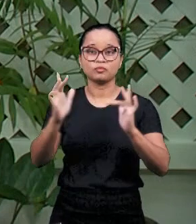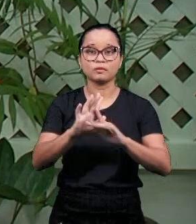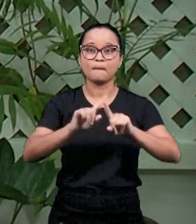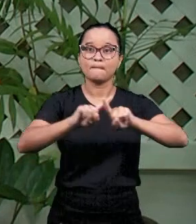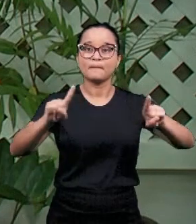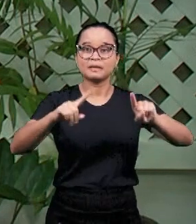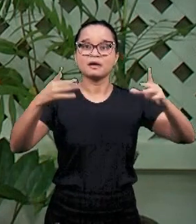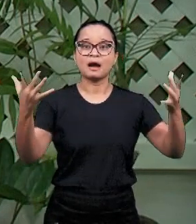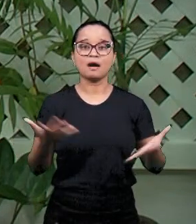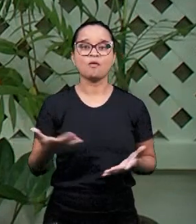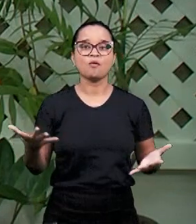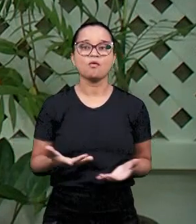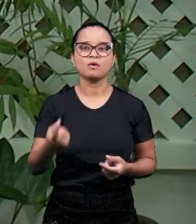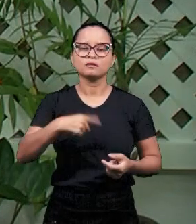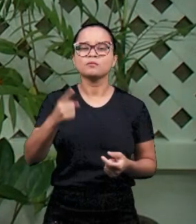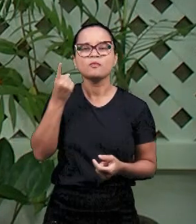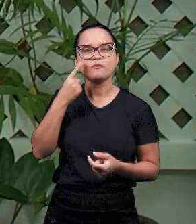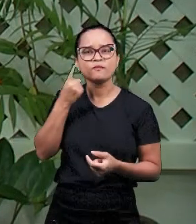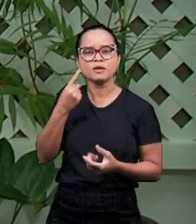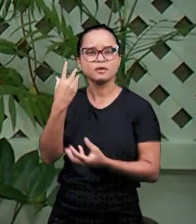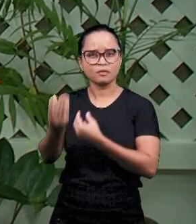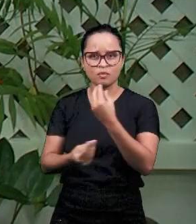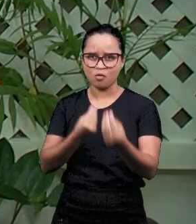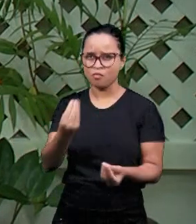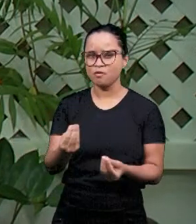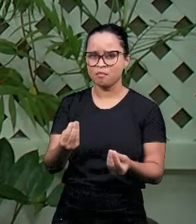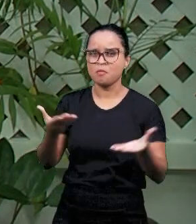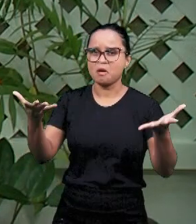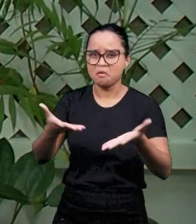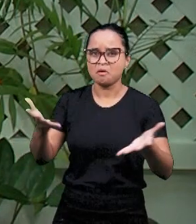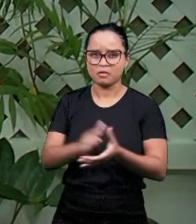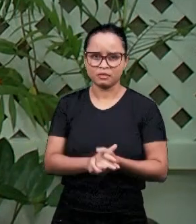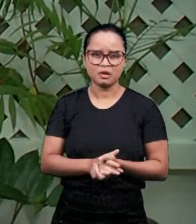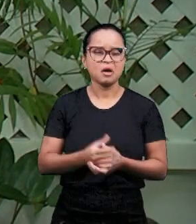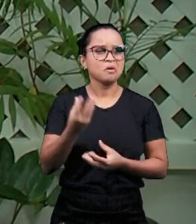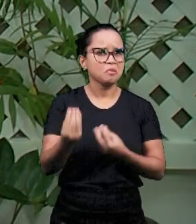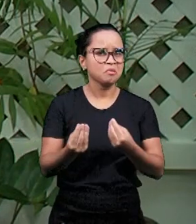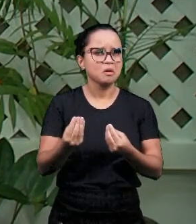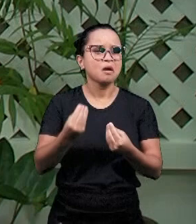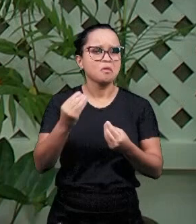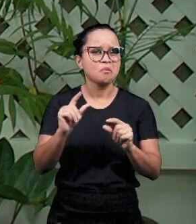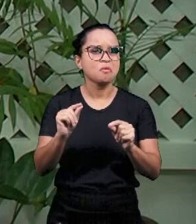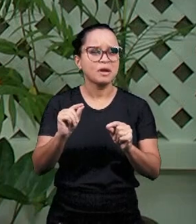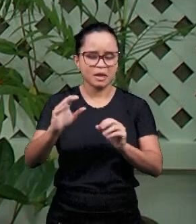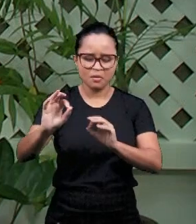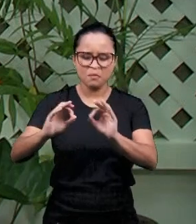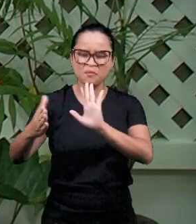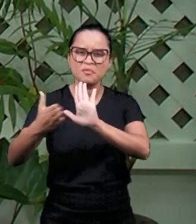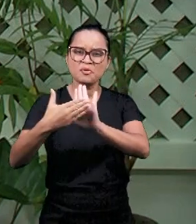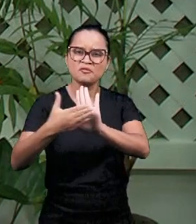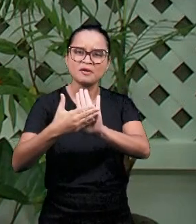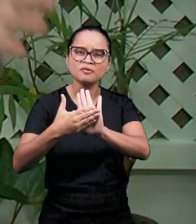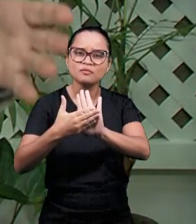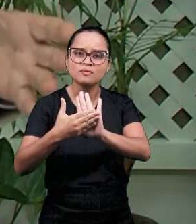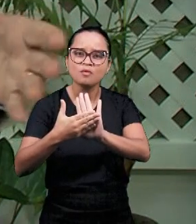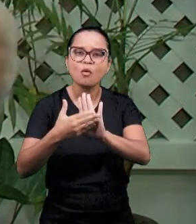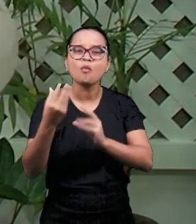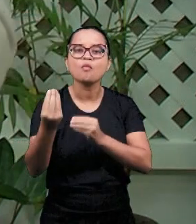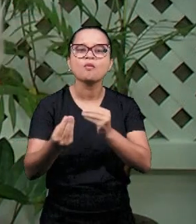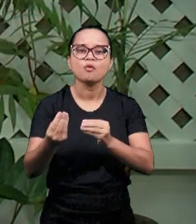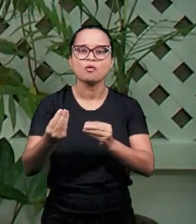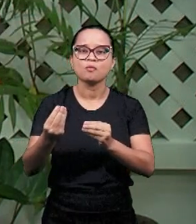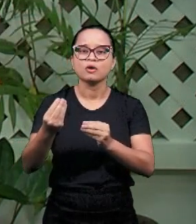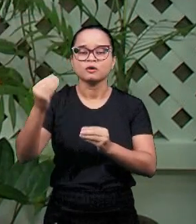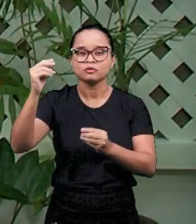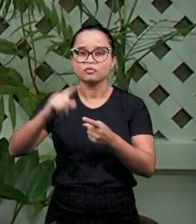Mais maintenant, on va voir la manière comme il s'adressait aux gens. Quel était son projet, le même projet